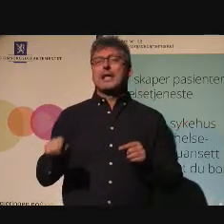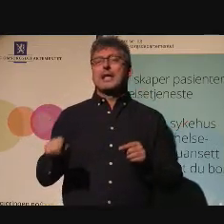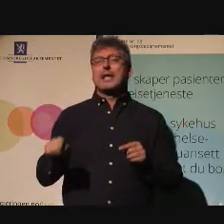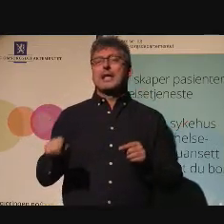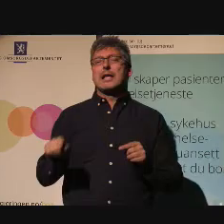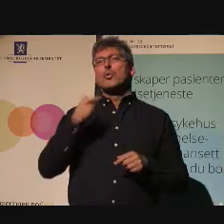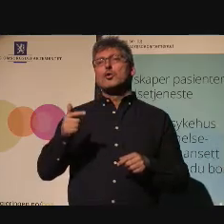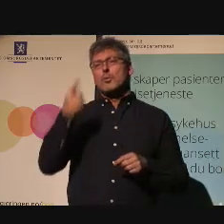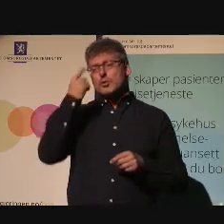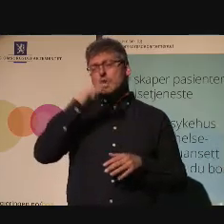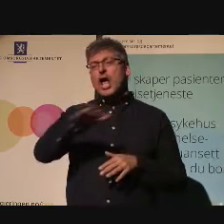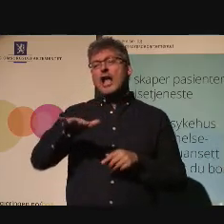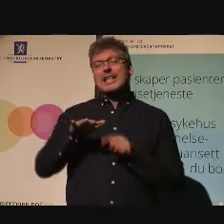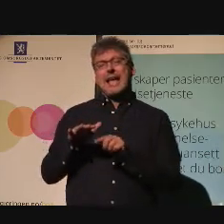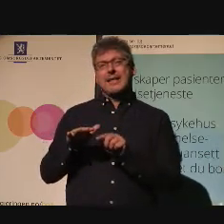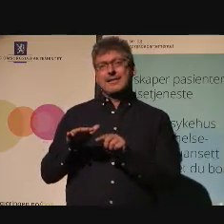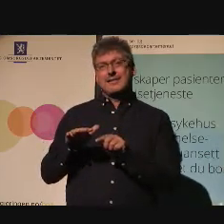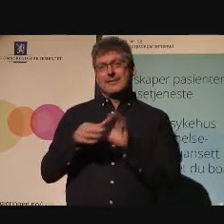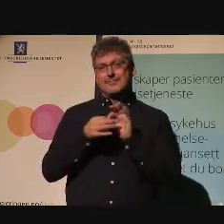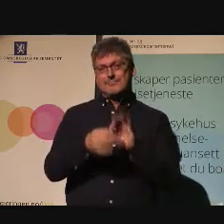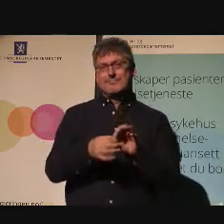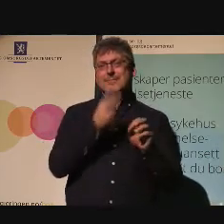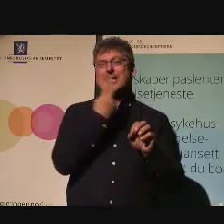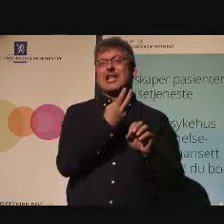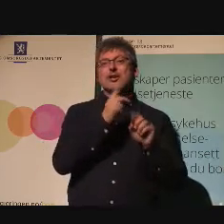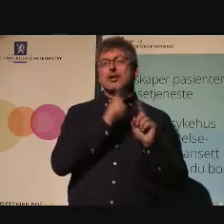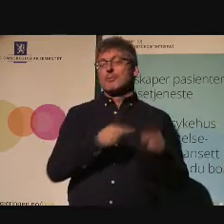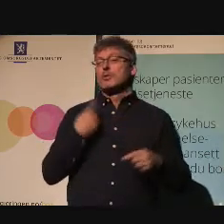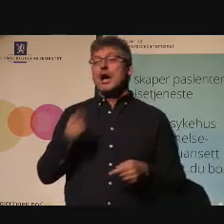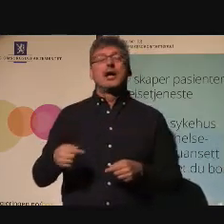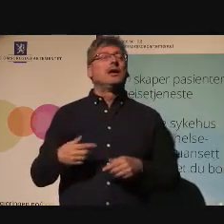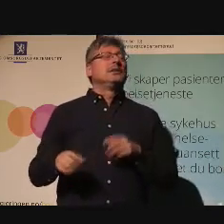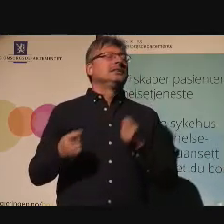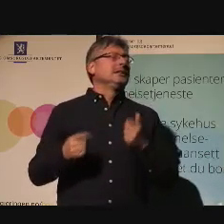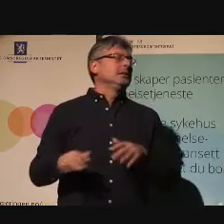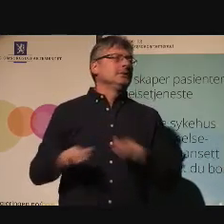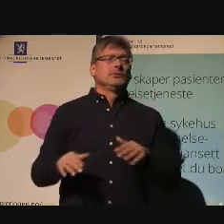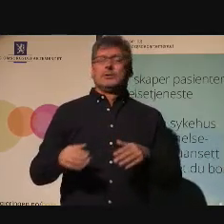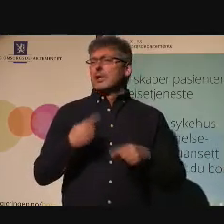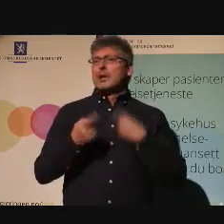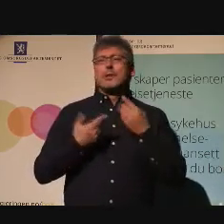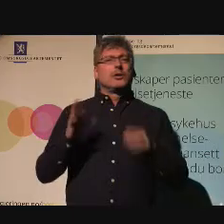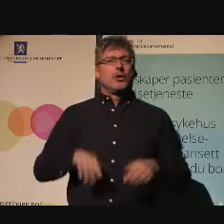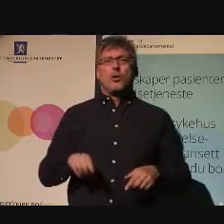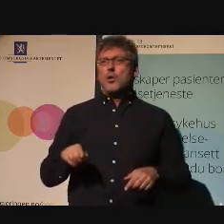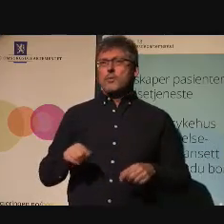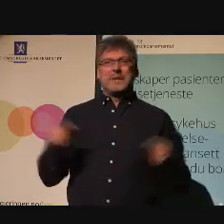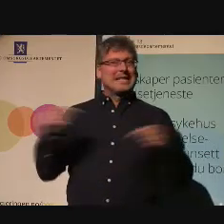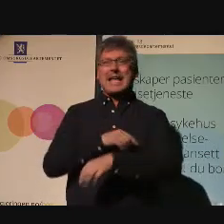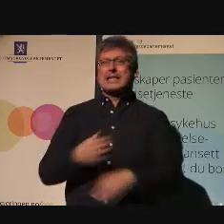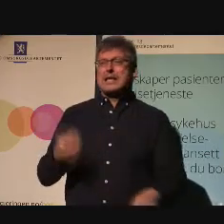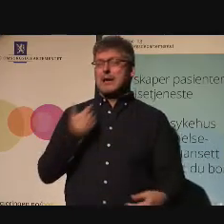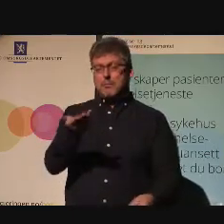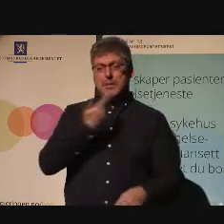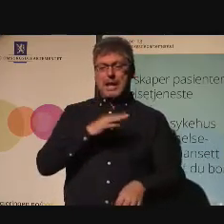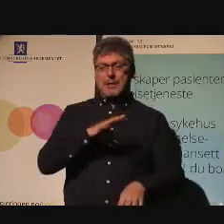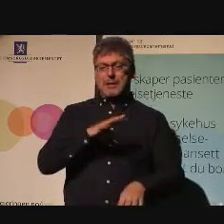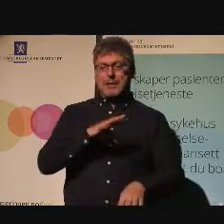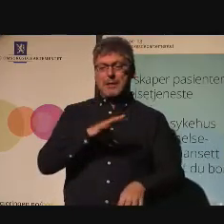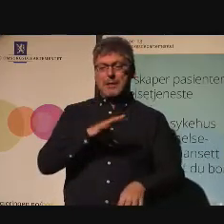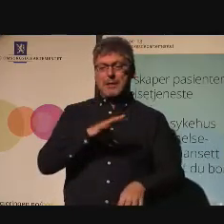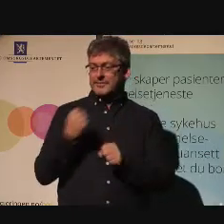i tilsynsrapporten. Hun sier «Jeg orker nesten ikke snakke om det. De la meg i reimer. De skulle